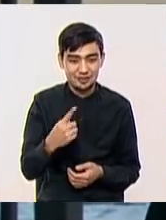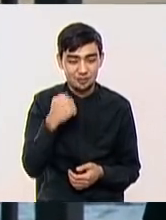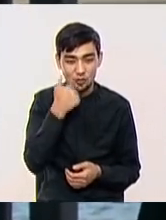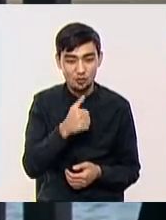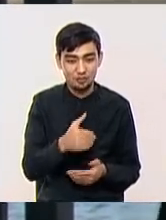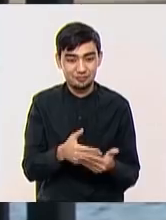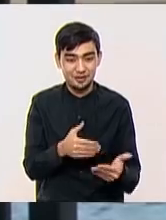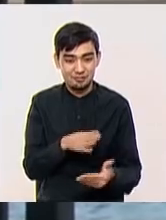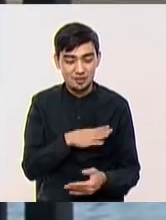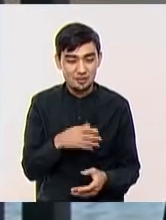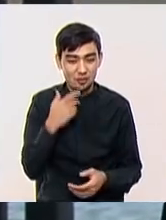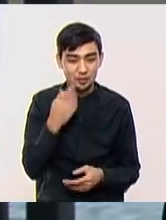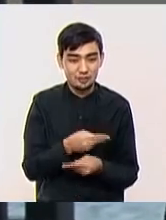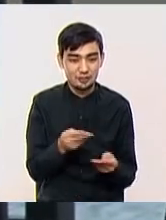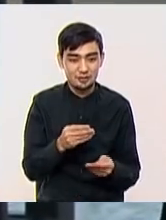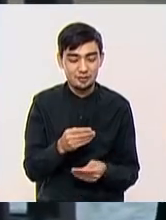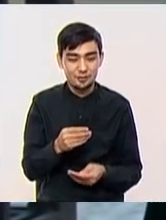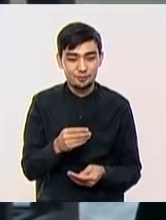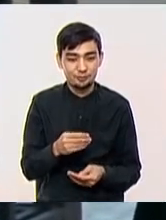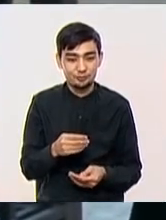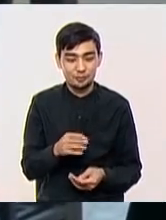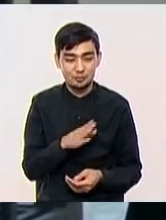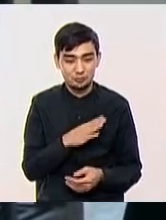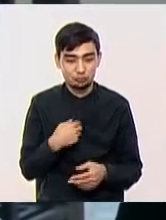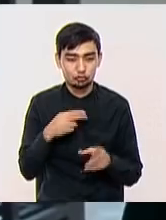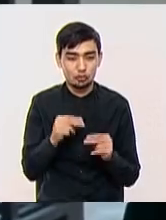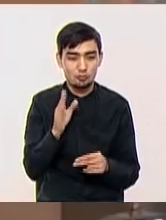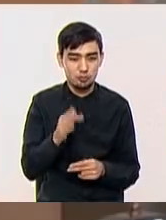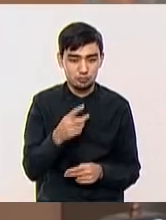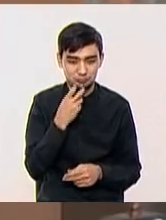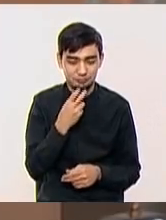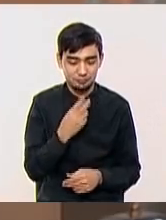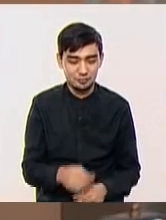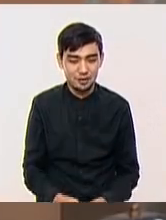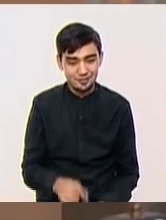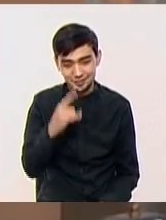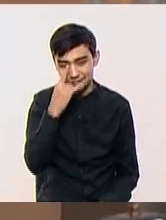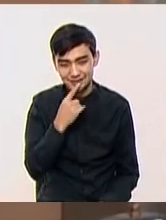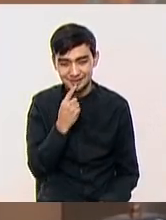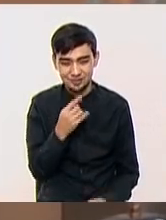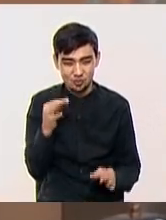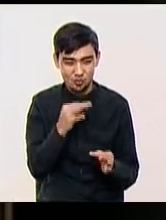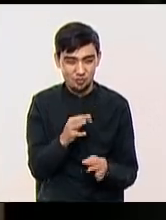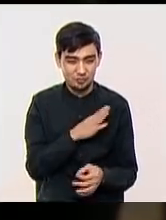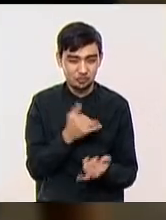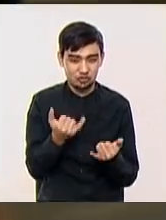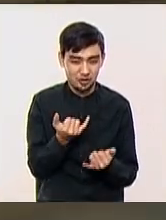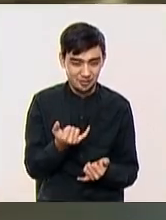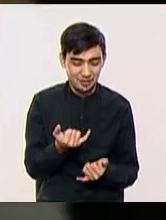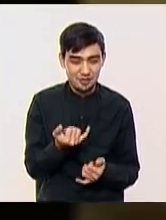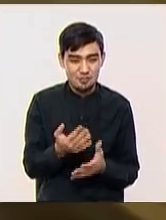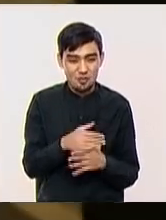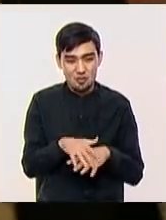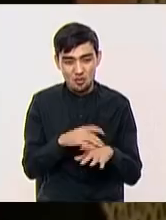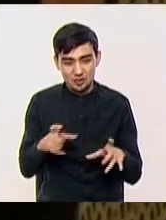анау не берген кезде, жаңағы ант берген кезде таза енді, күлкілі енді. Тіл білімі институтының мамандары қазіргі қоғамда